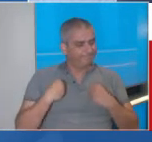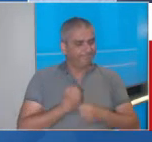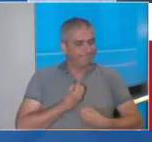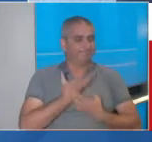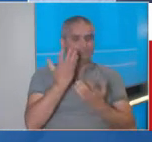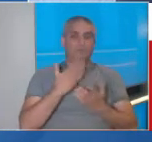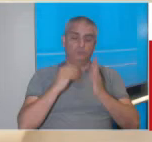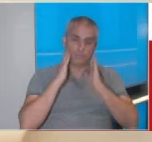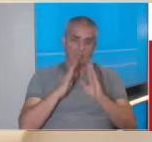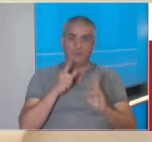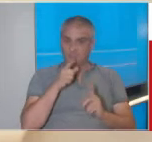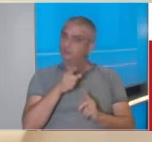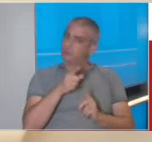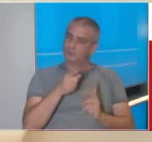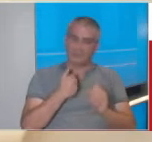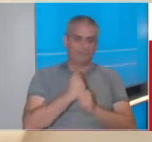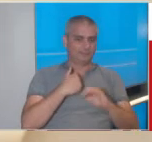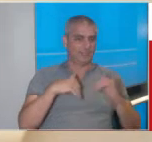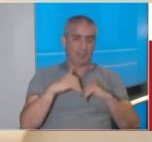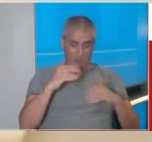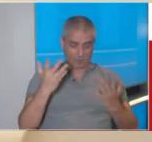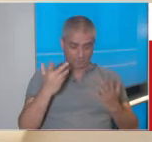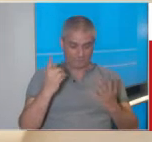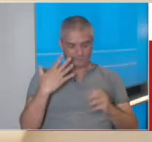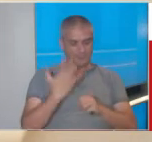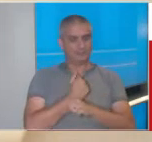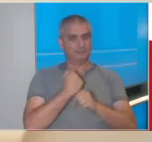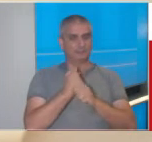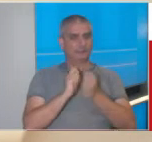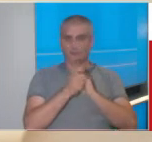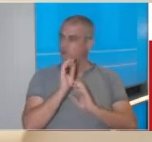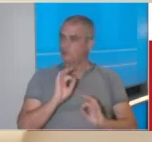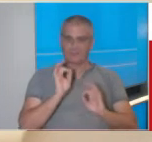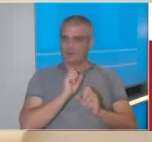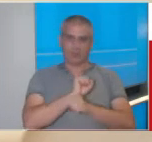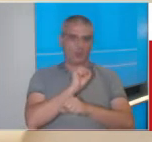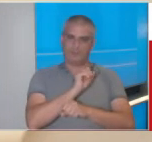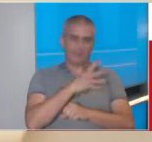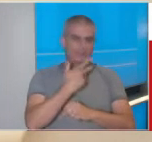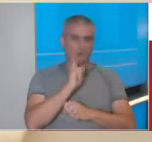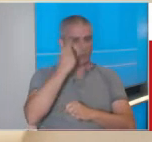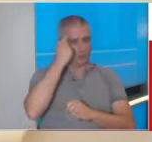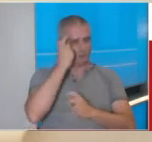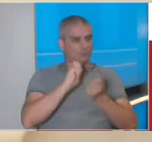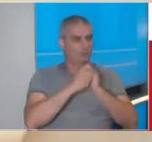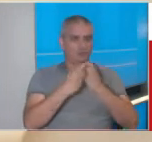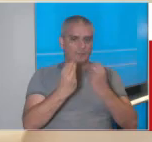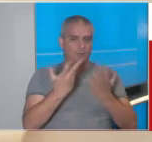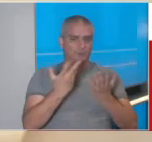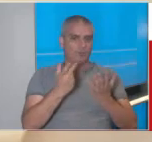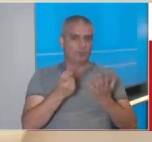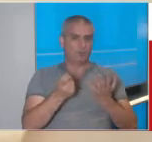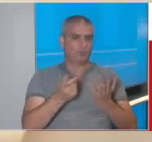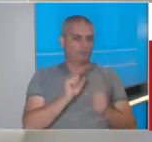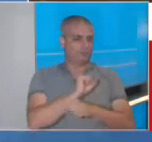רוצה להאמין שזה שאתה תצא לרחוב ותמחה, יביא את השינוי. אף אחד לא יצא למחות אם הוא לא חושב שזה ישנה. לצאת למחאה